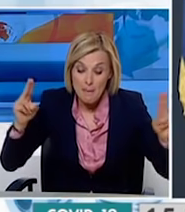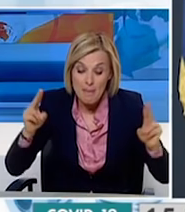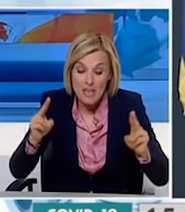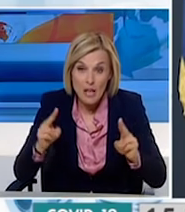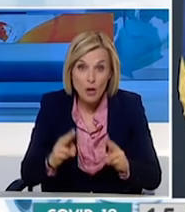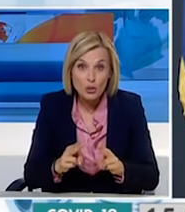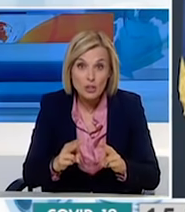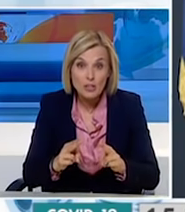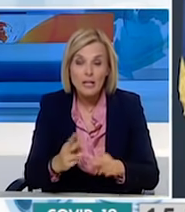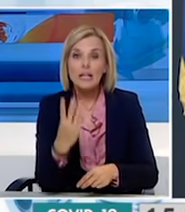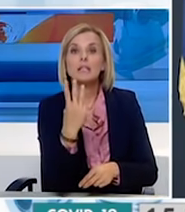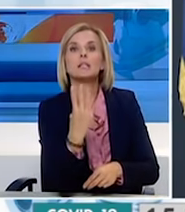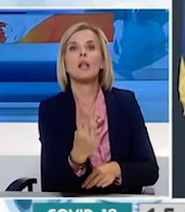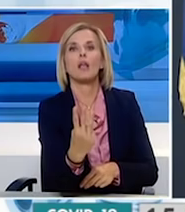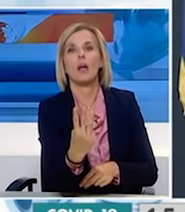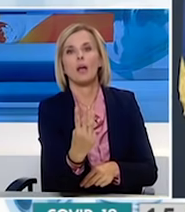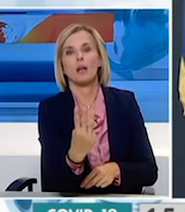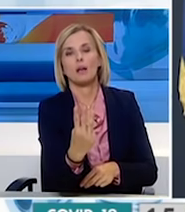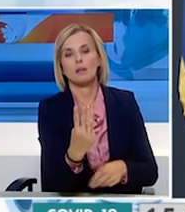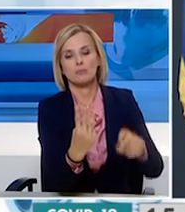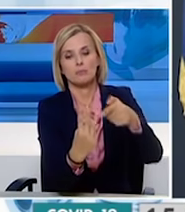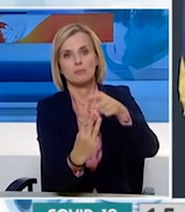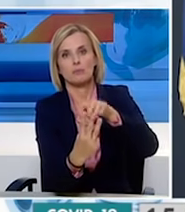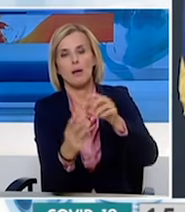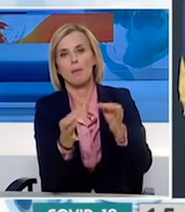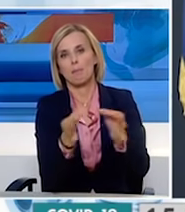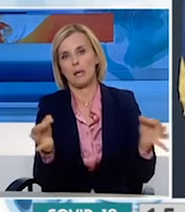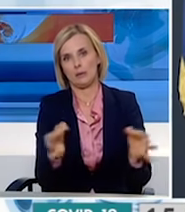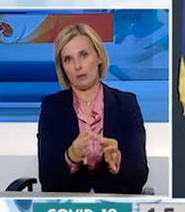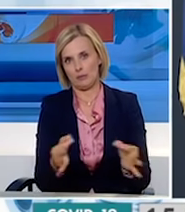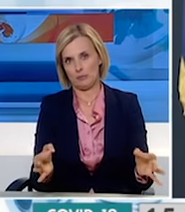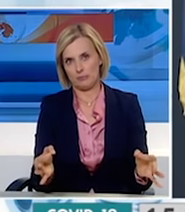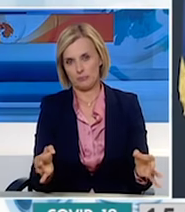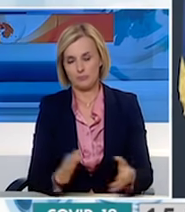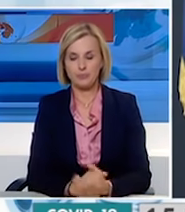εξαφανίσουμε τον ιό θα είναι αυτές οι κύριες συμπεριφορές υγιεινής για τις οποίες αναφέρθηκα και στο δελτίο